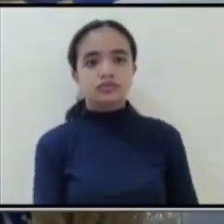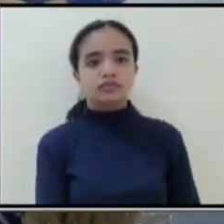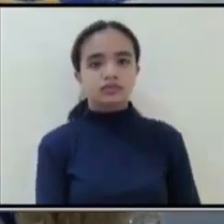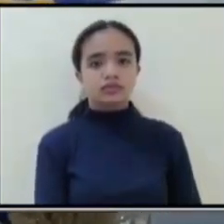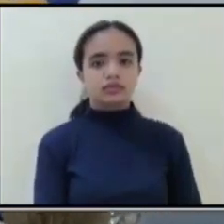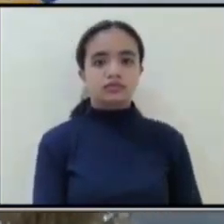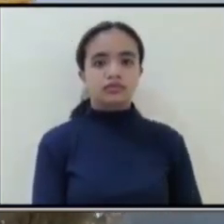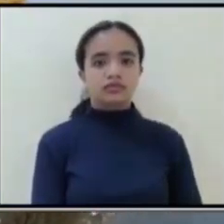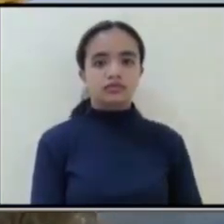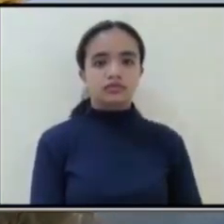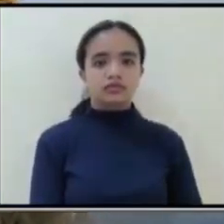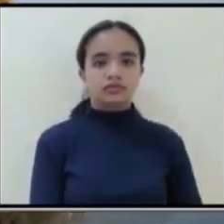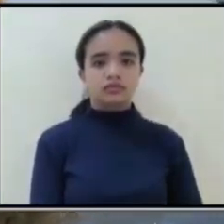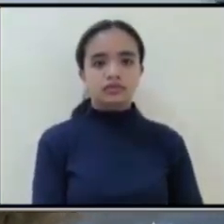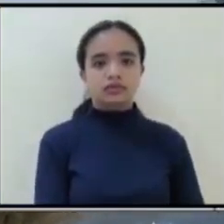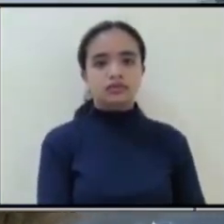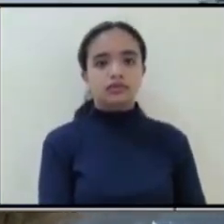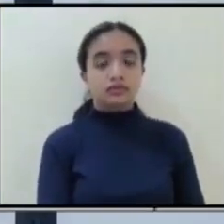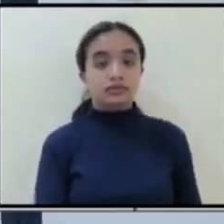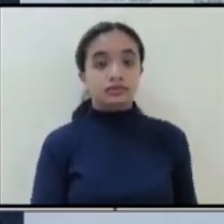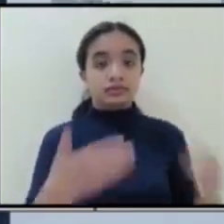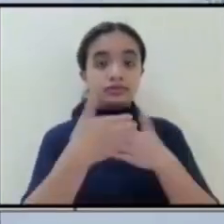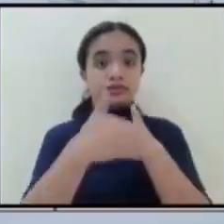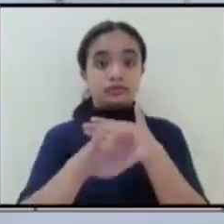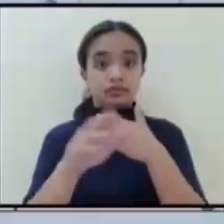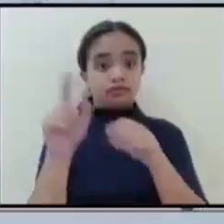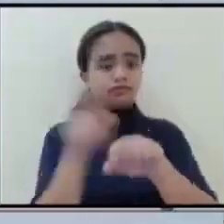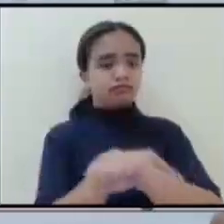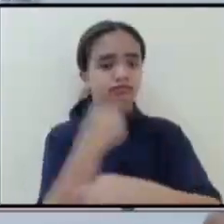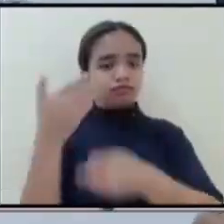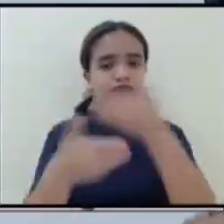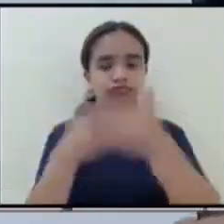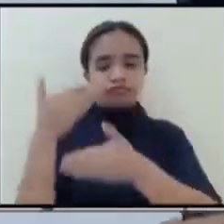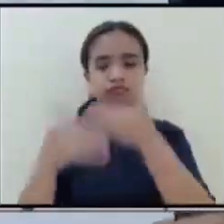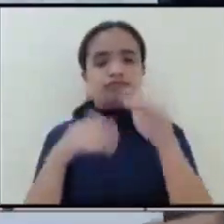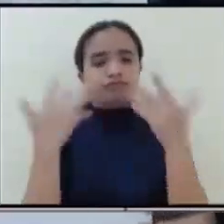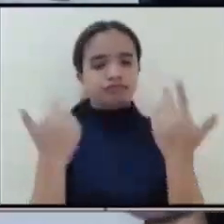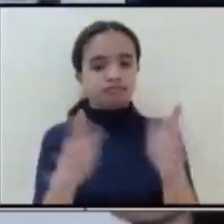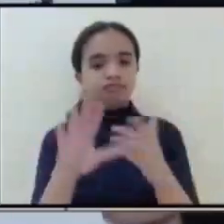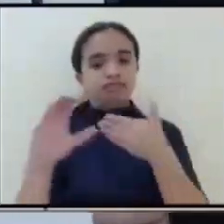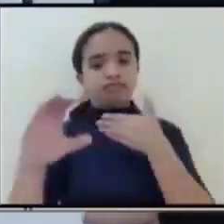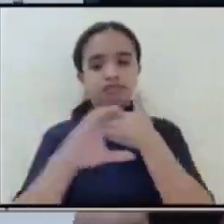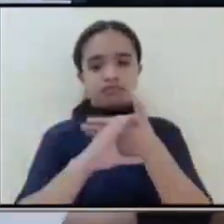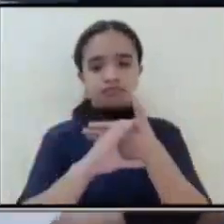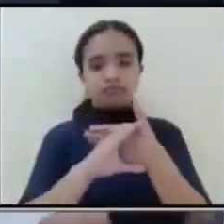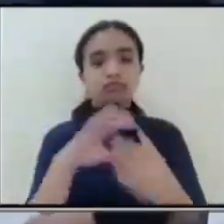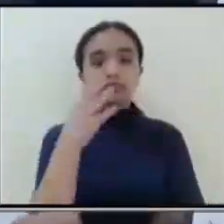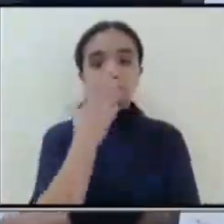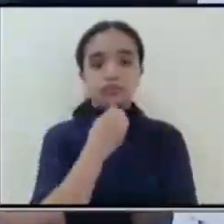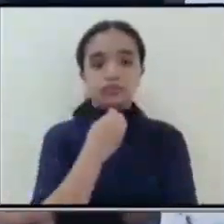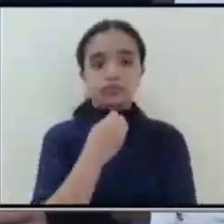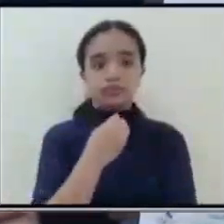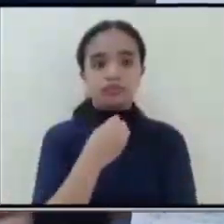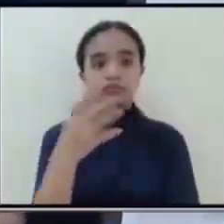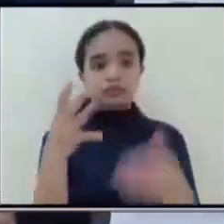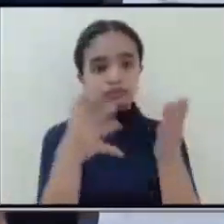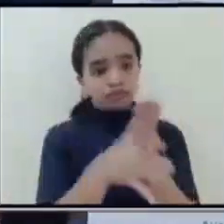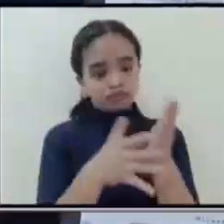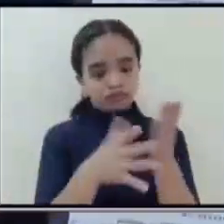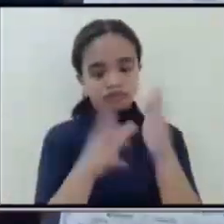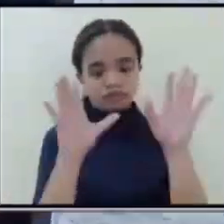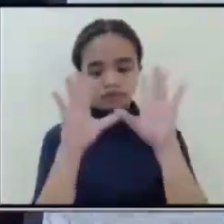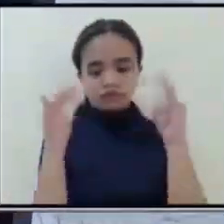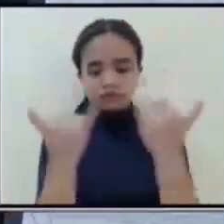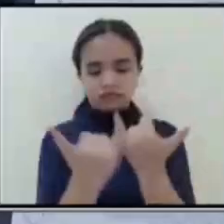Matapos ang mahabang proseso sa bidding at procurement, selyado na ang kontrata sa pagitan ng COMELEC at Miro Systems Company Limited para